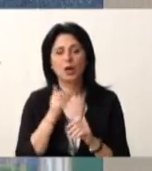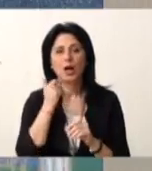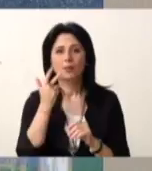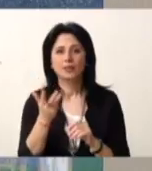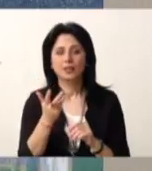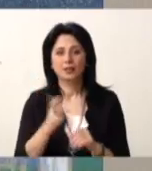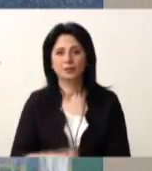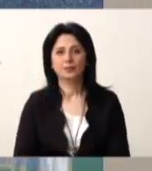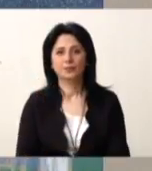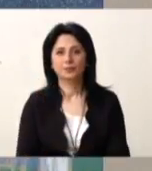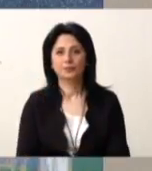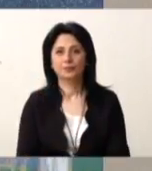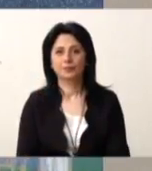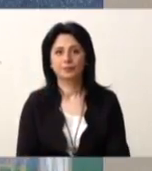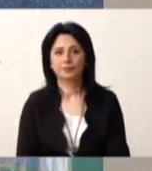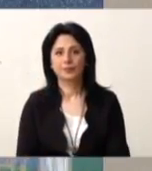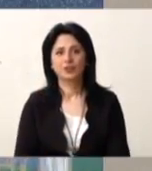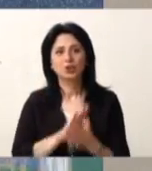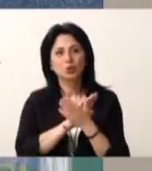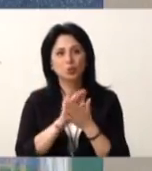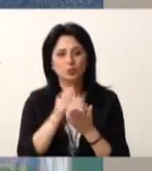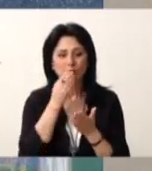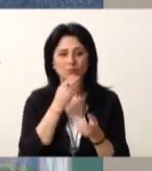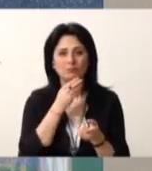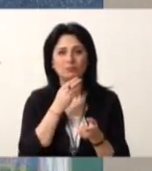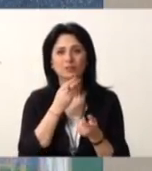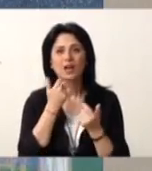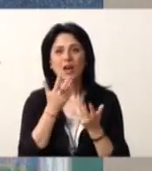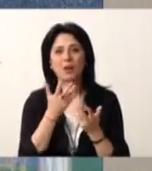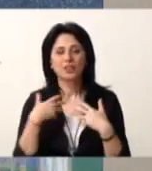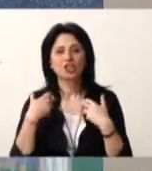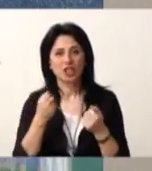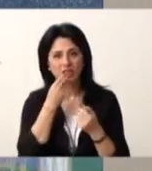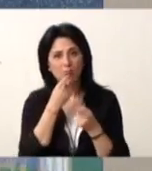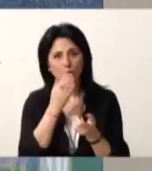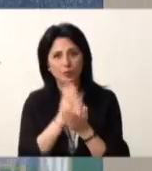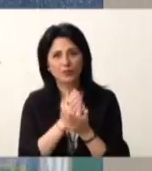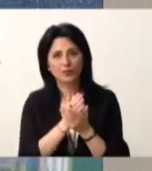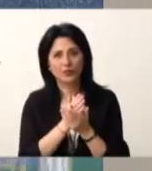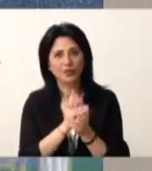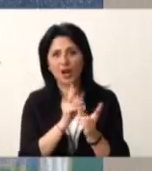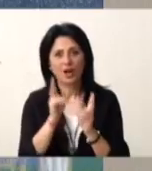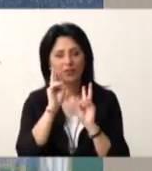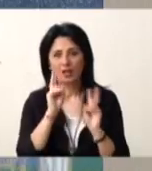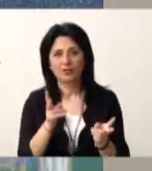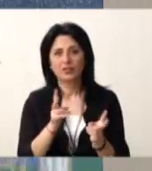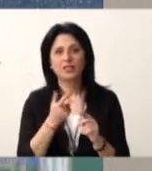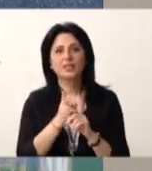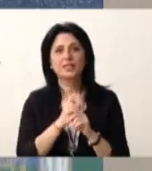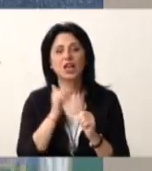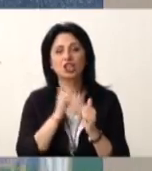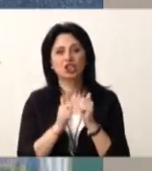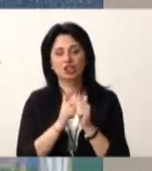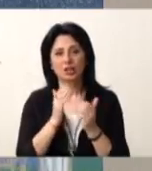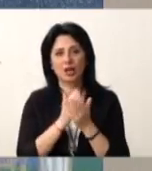რამდენად ვთქვათ, სუფთა პროდუქტს მივირთმევთ და რამდენად ჯანსაღ პროდუქტს მივირთმევთ, არავინ არ ვიცით და ძალიან